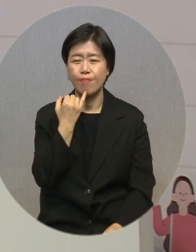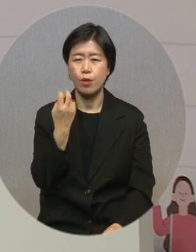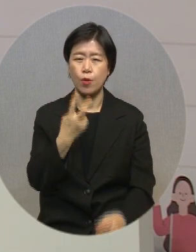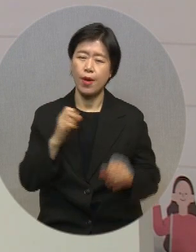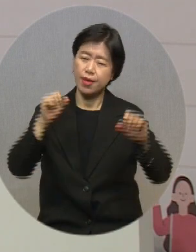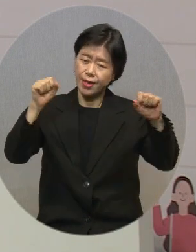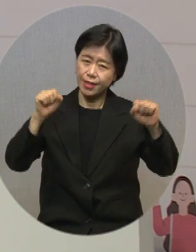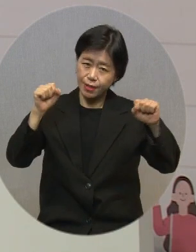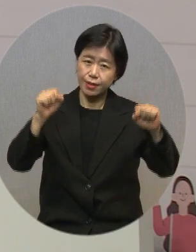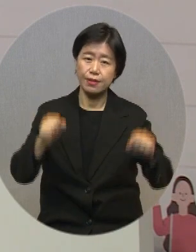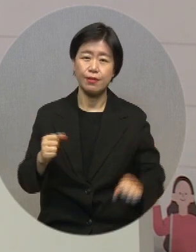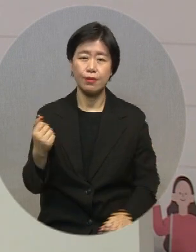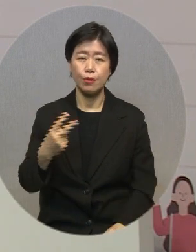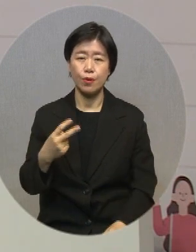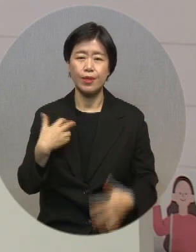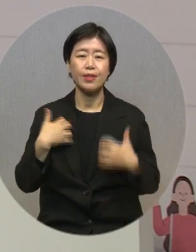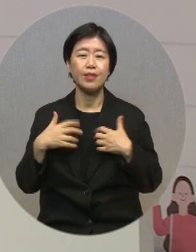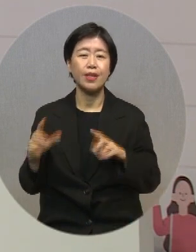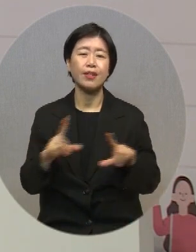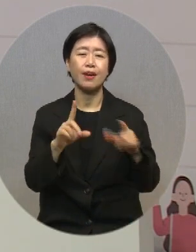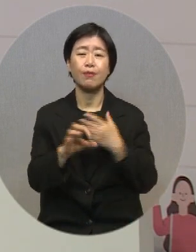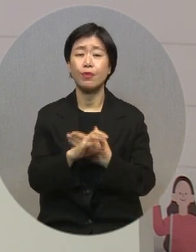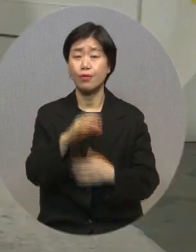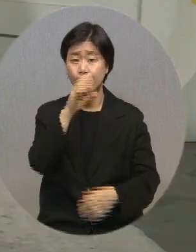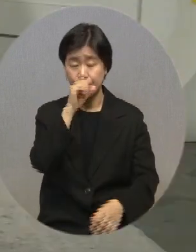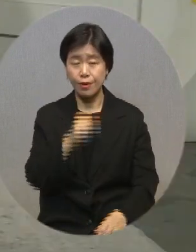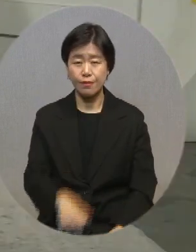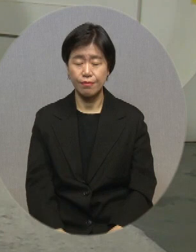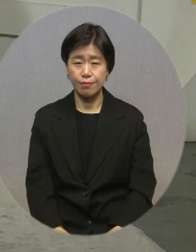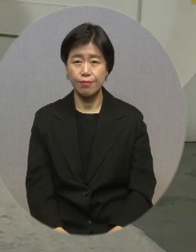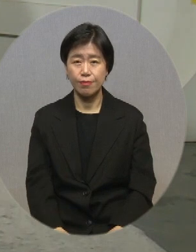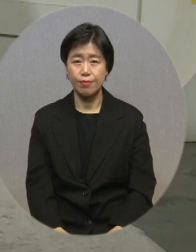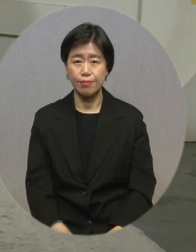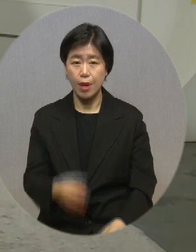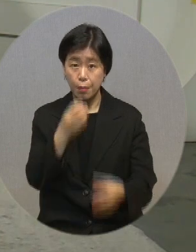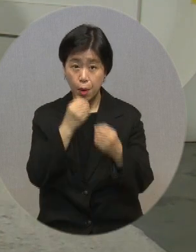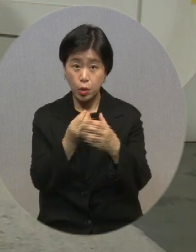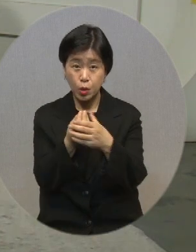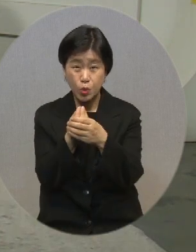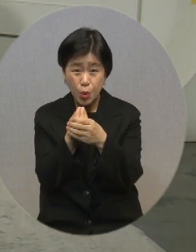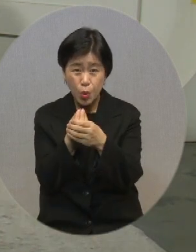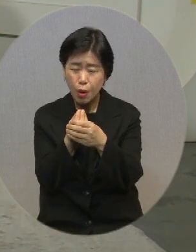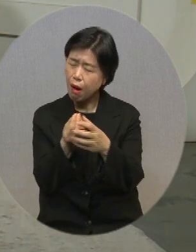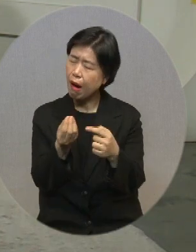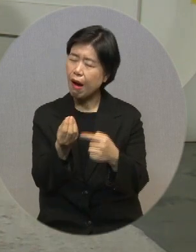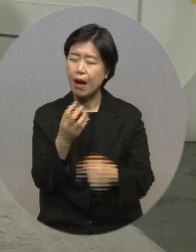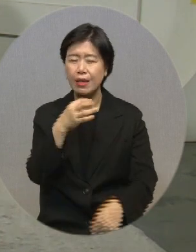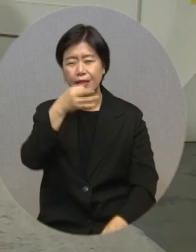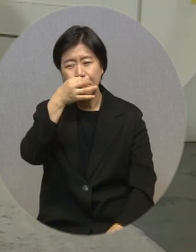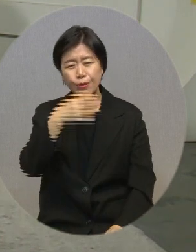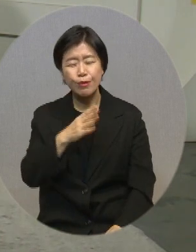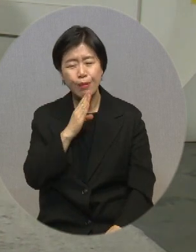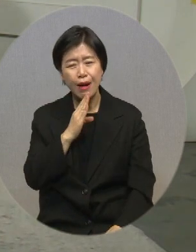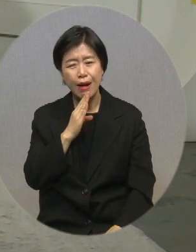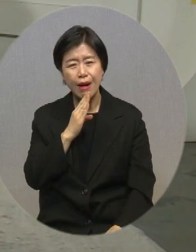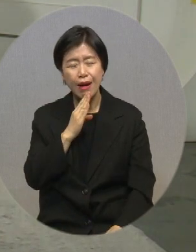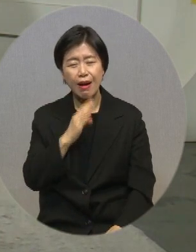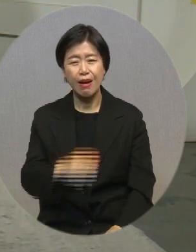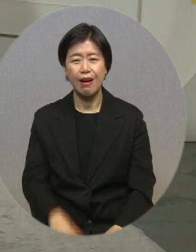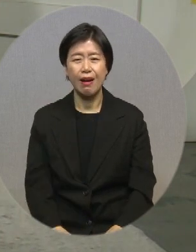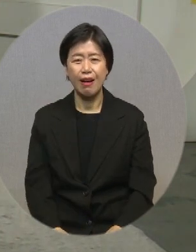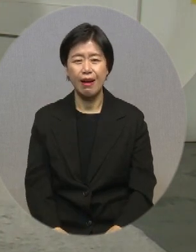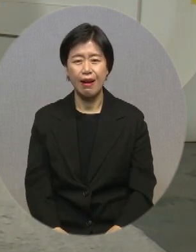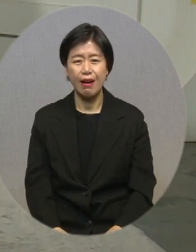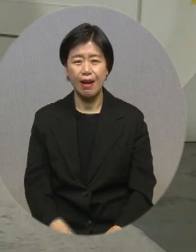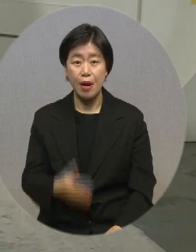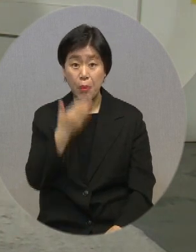것이 최고의 건강인 걸 알고 있어요. 아, 소식을 하시고. 소식이 좀 잘 안 돼요. 즐겁게. 소식이. 아, 욕심을